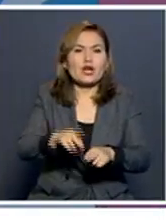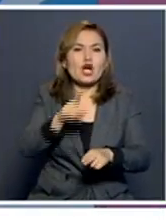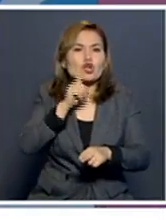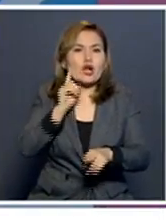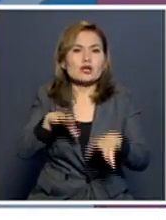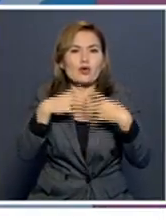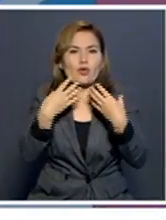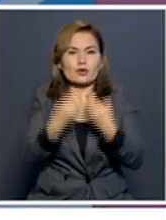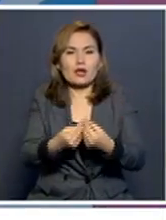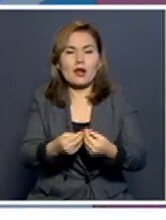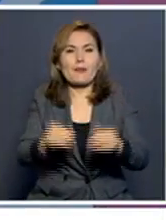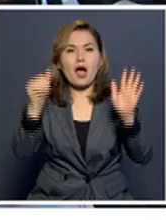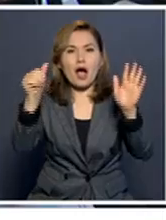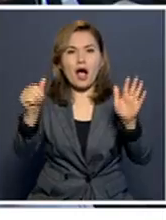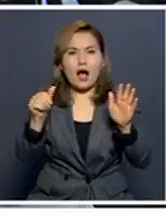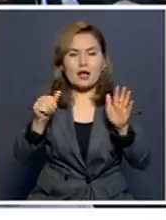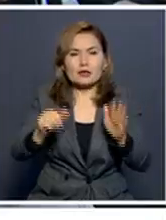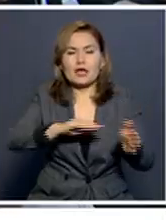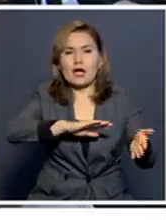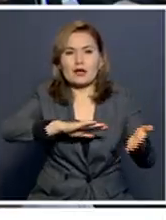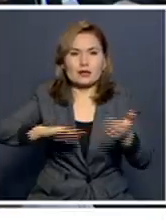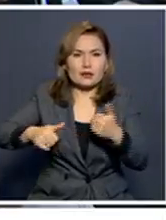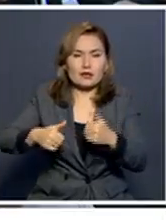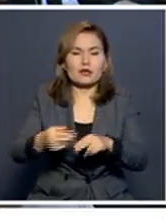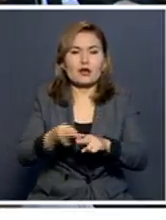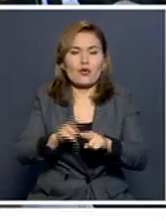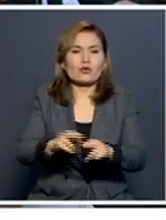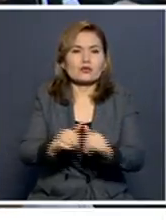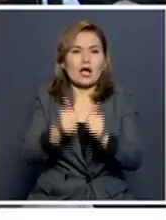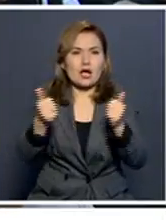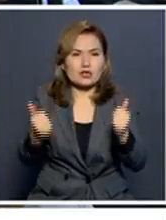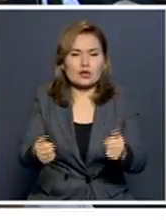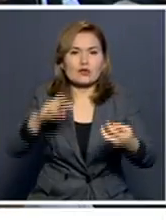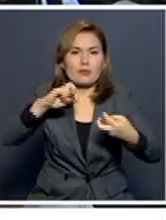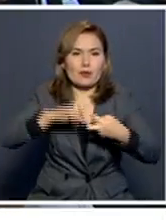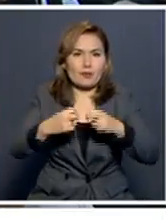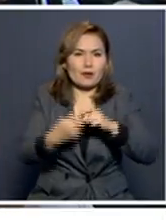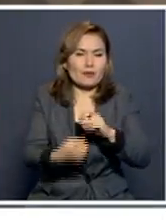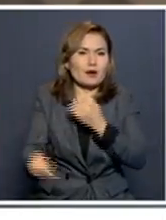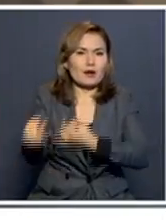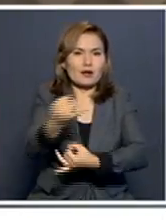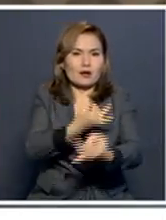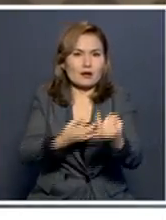отбасылардың жарты жылдан ажырасуына тосқауыл қою туралы мәселелер де пысықталды.